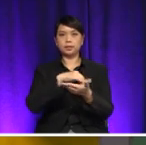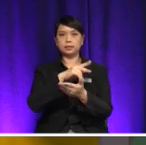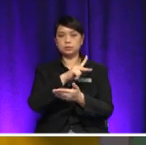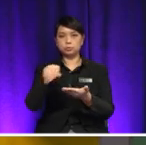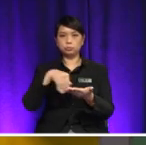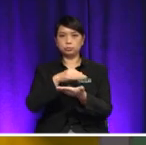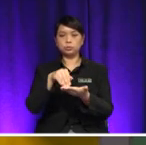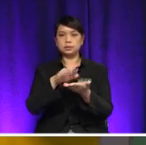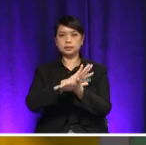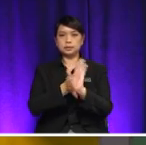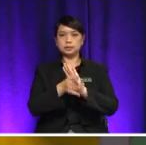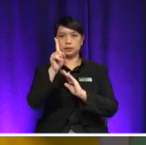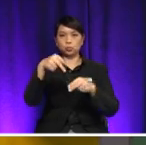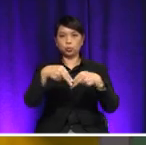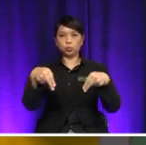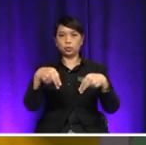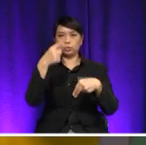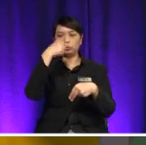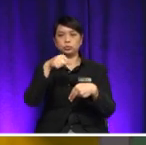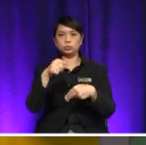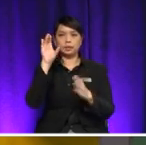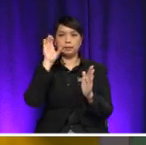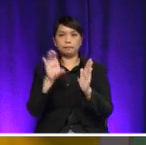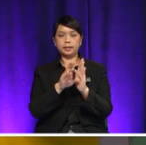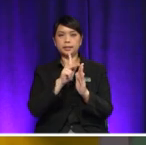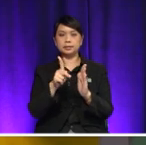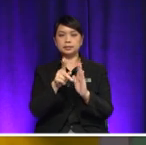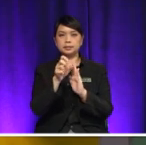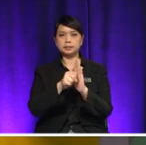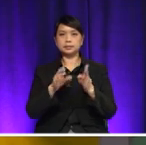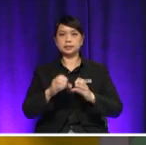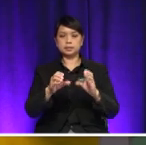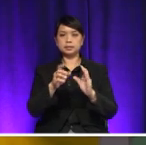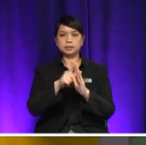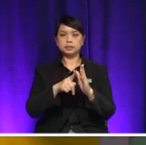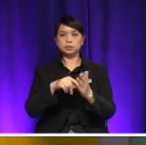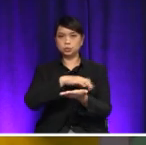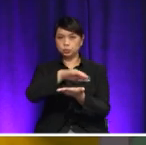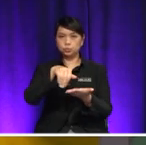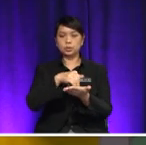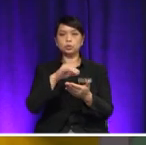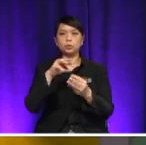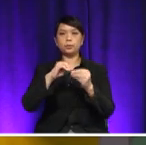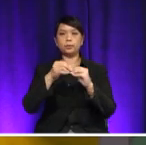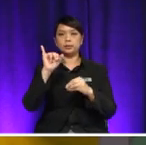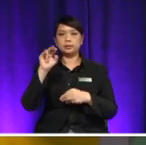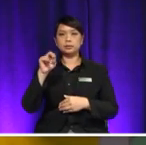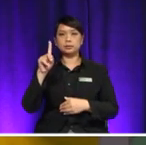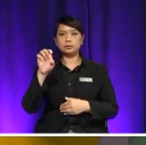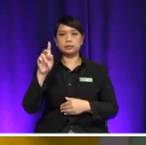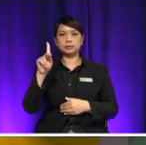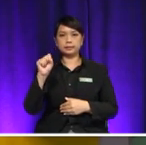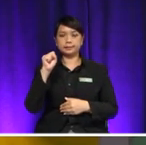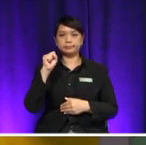satu ukuran untuk menggambarkan secara keseluruhan lampu indeks baik oke oke